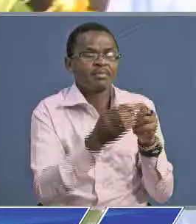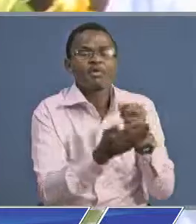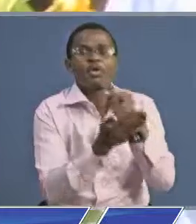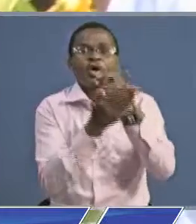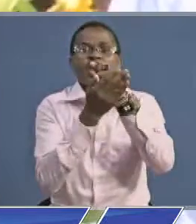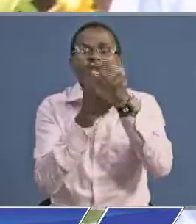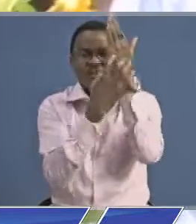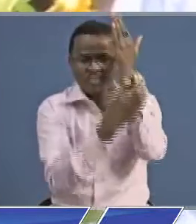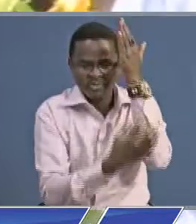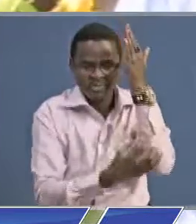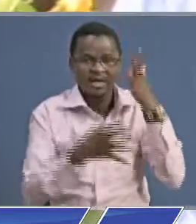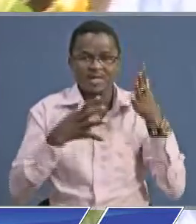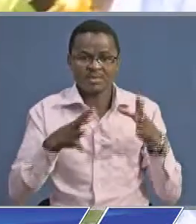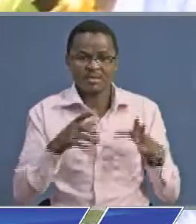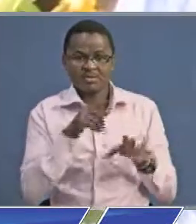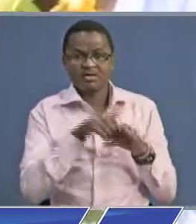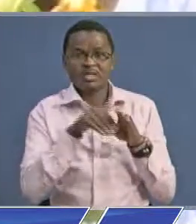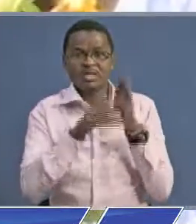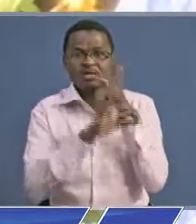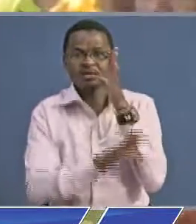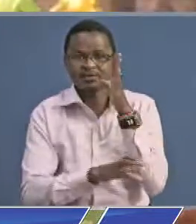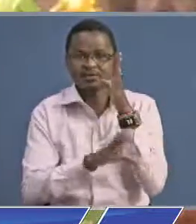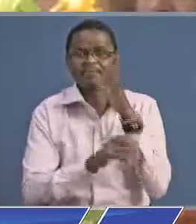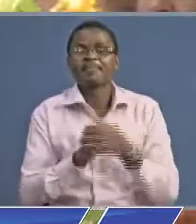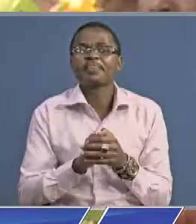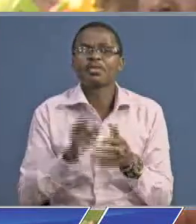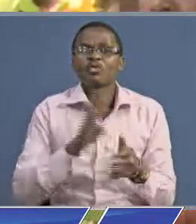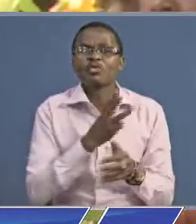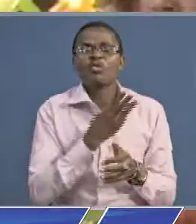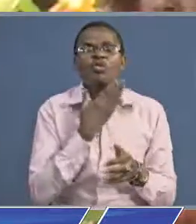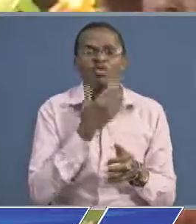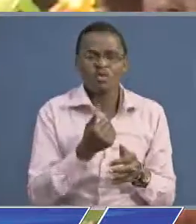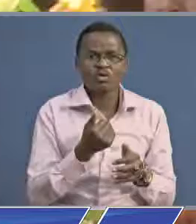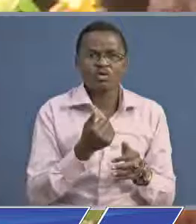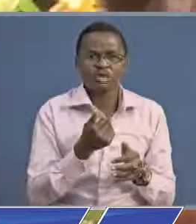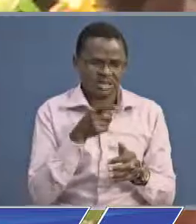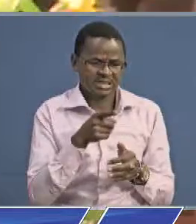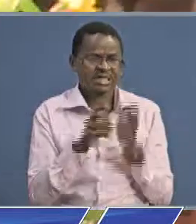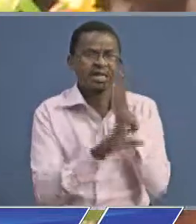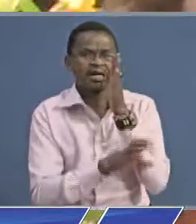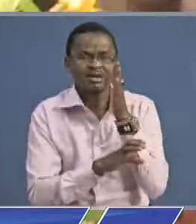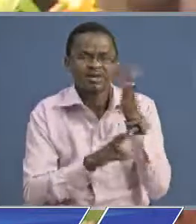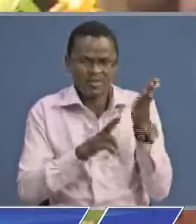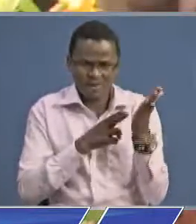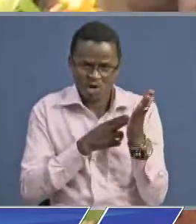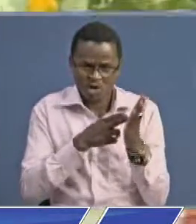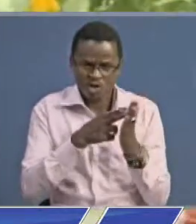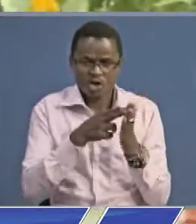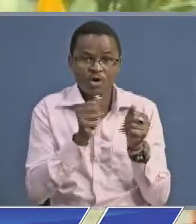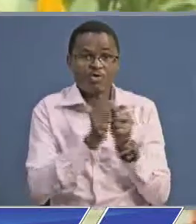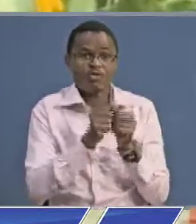kusaidia wanyonge na wananchi katika nchi ya Kenya. So we want this country to be honest with